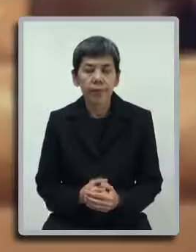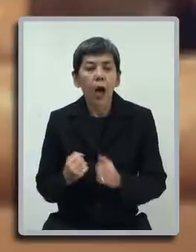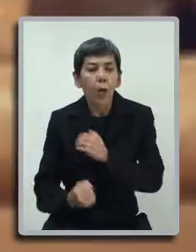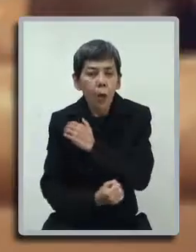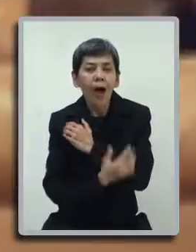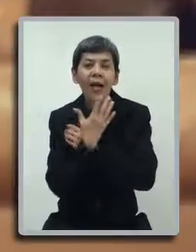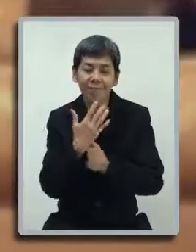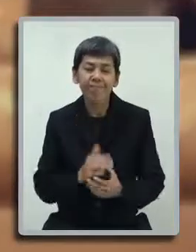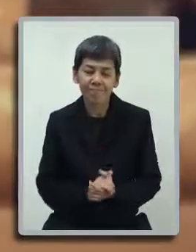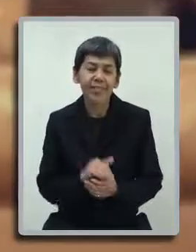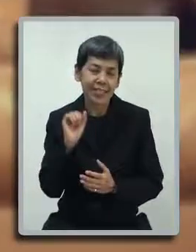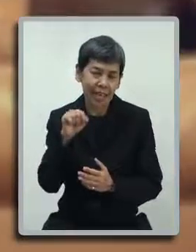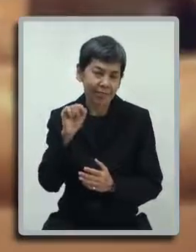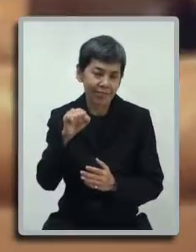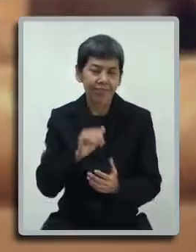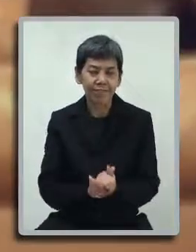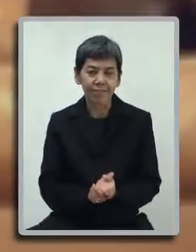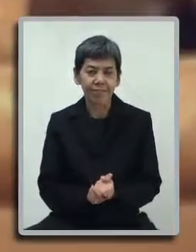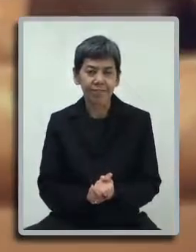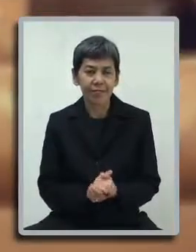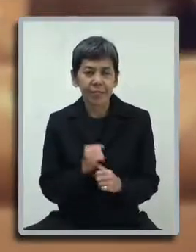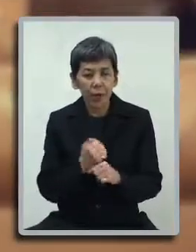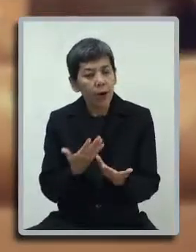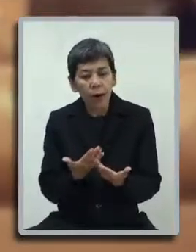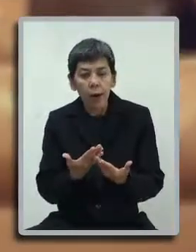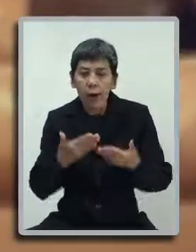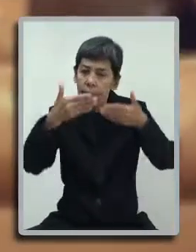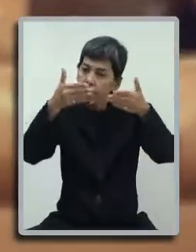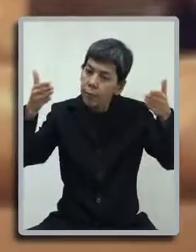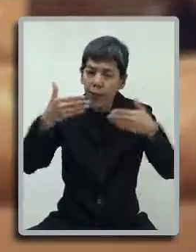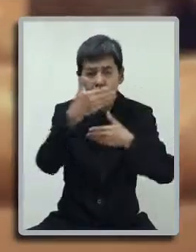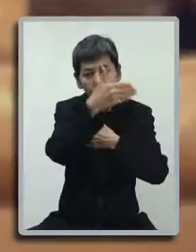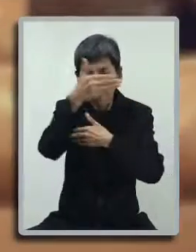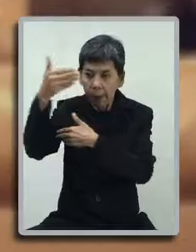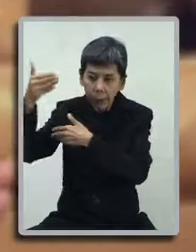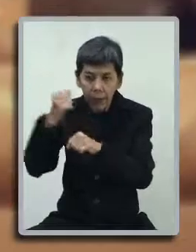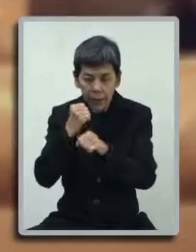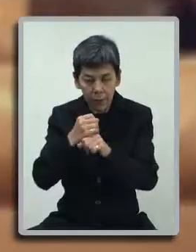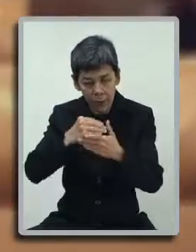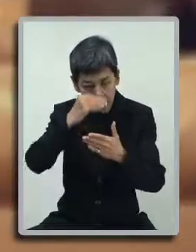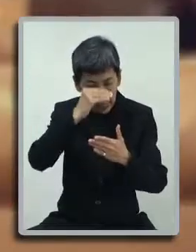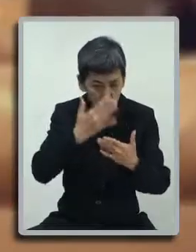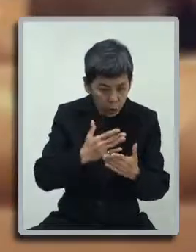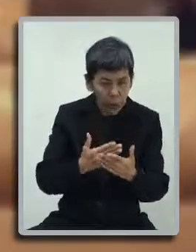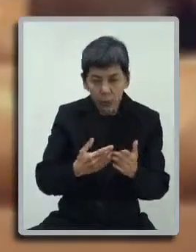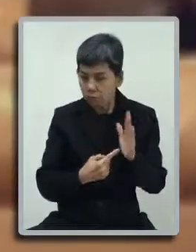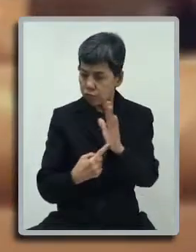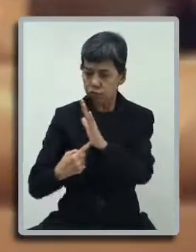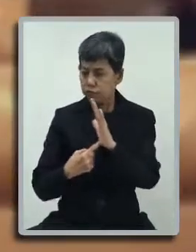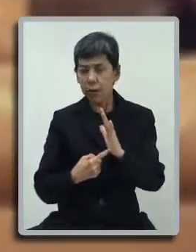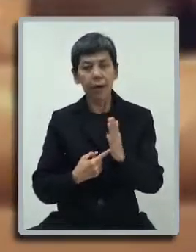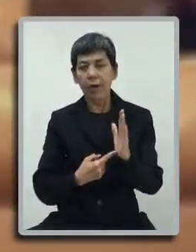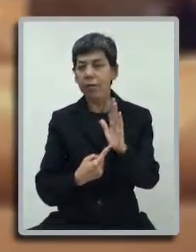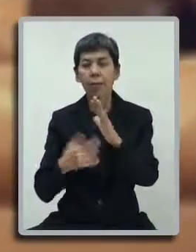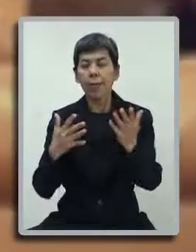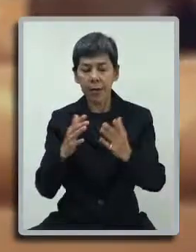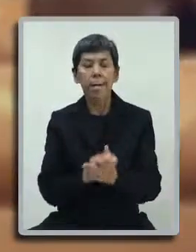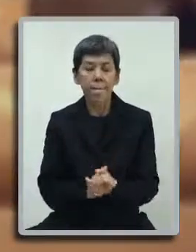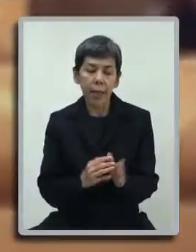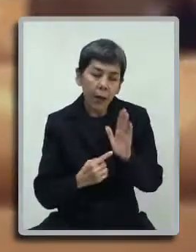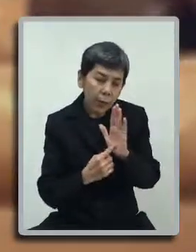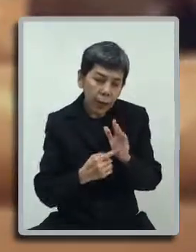คือเป็นการเปิดโอกาสในเรื่องของให้พื้นที่ทั้งน้องๆที่เพิ่งจบมาใหม่และยังไม่มีพื้นที่ในการที่จะจัดแสดง